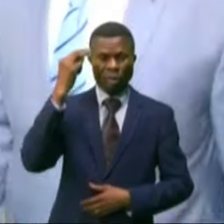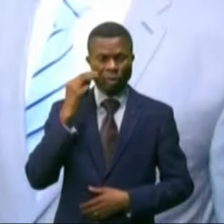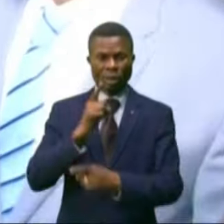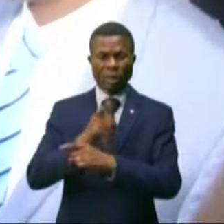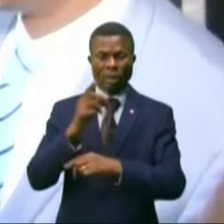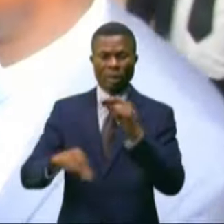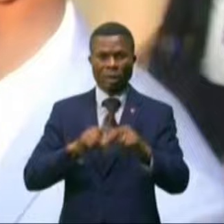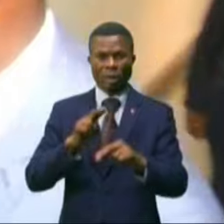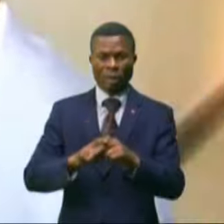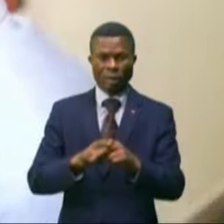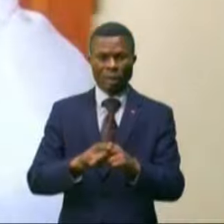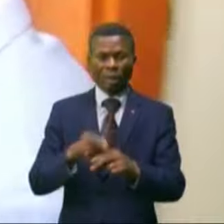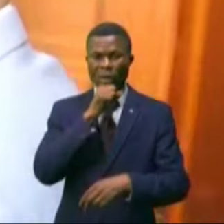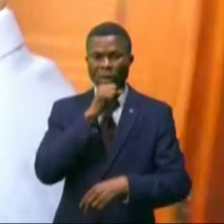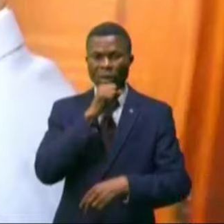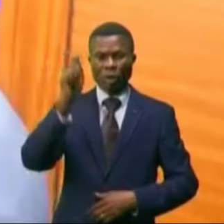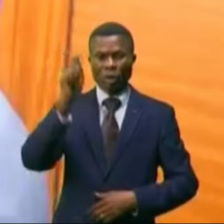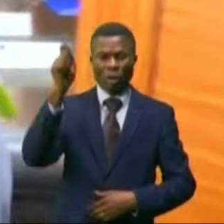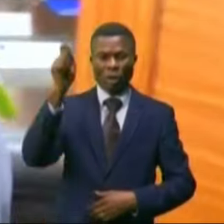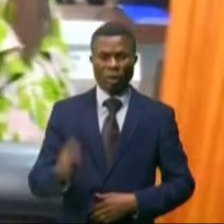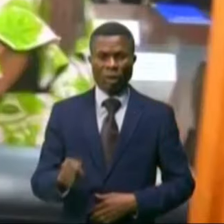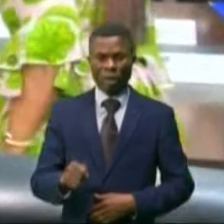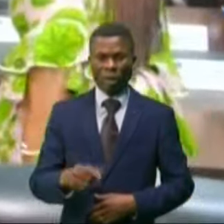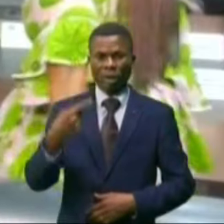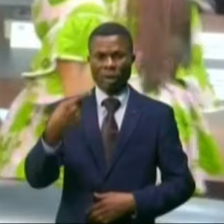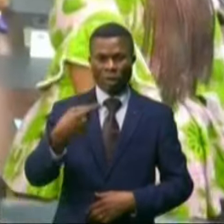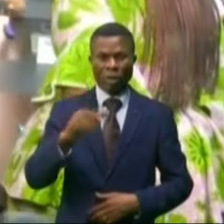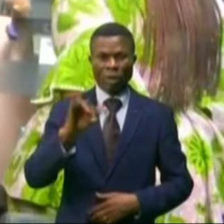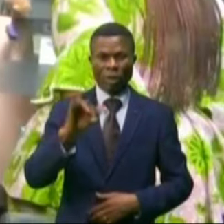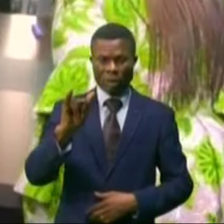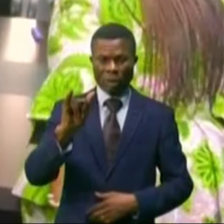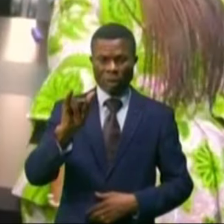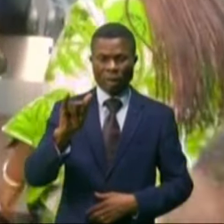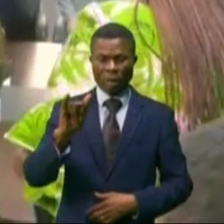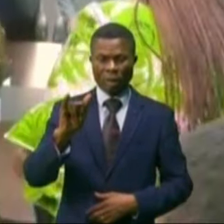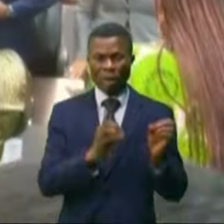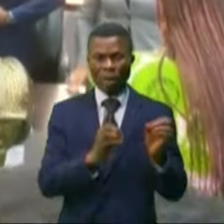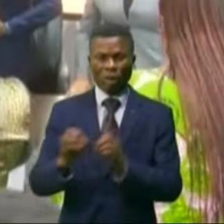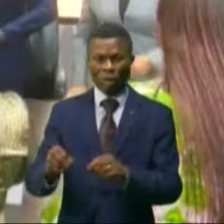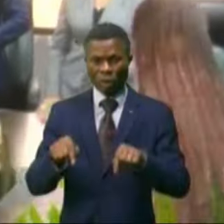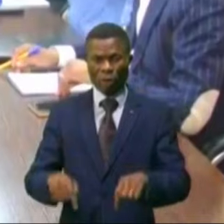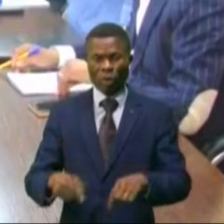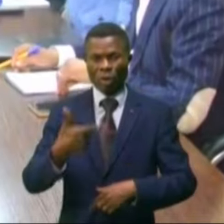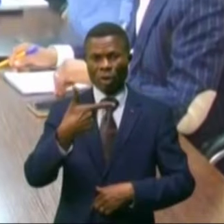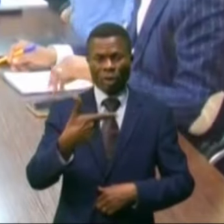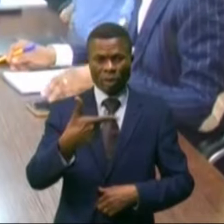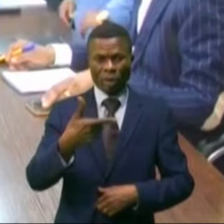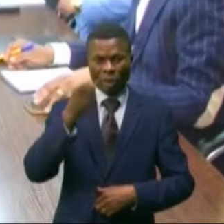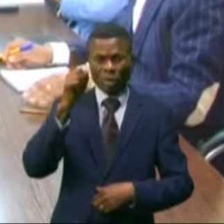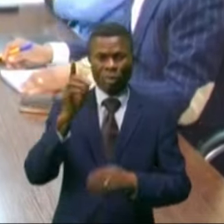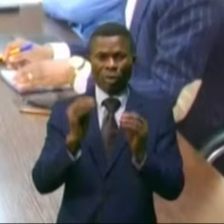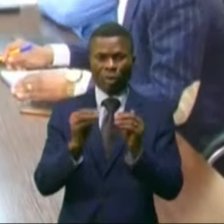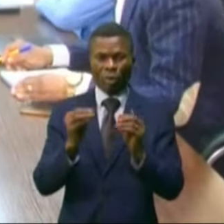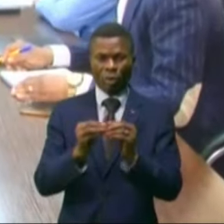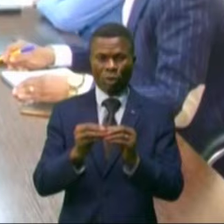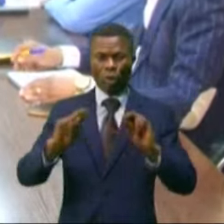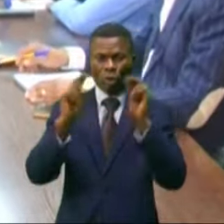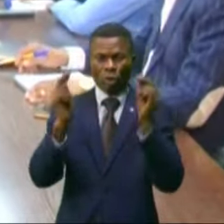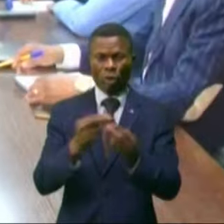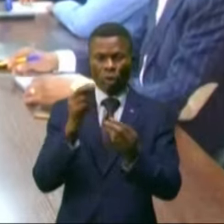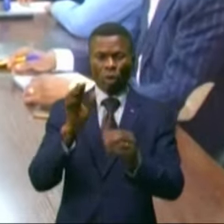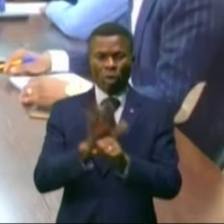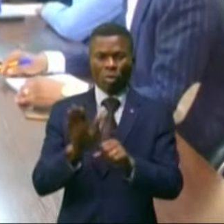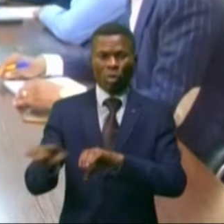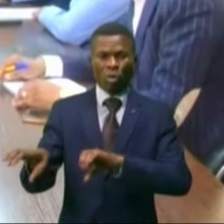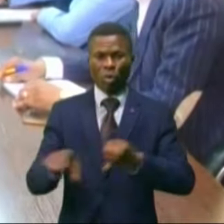Défense nationale et des anciens combattants, Guy Kabombo Modianvita, a présidé ce mardi la première réunion de la commission